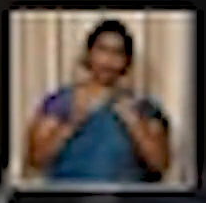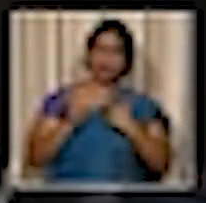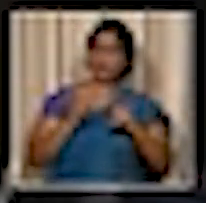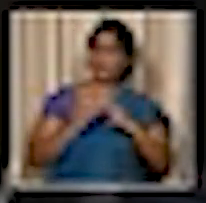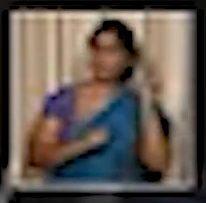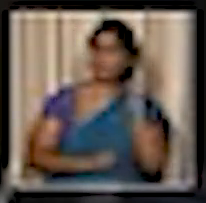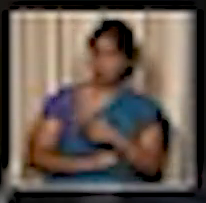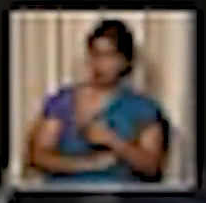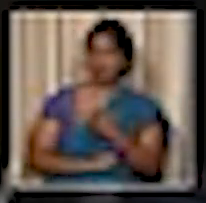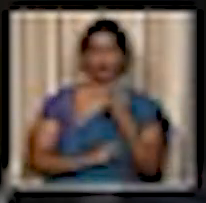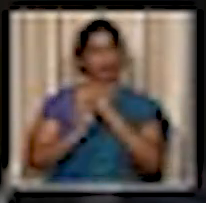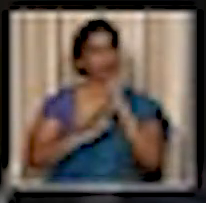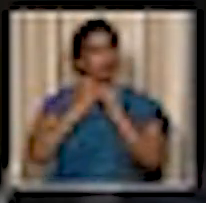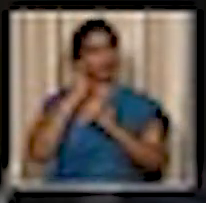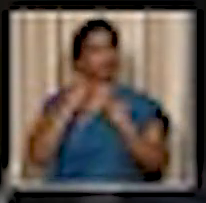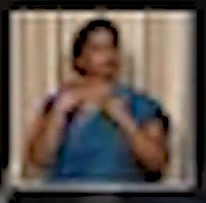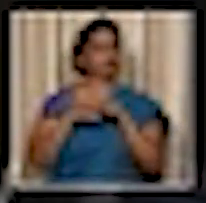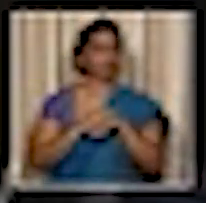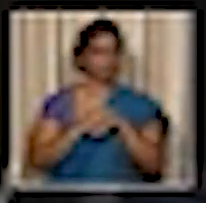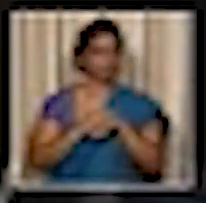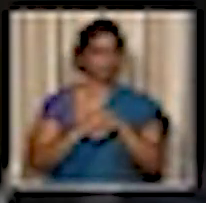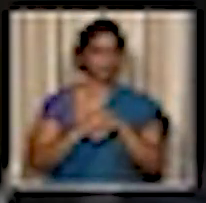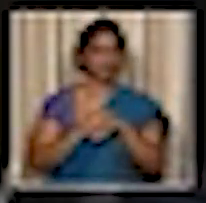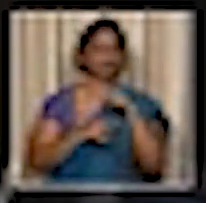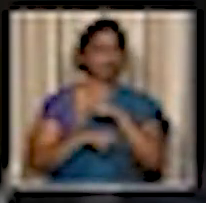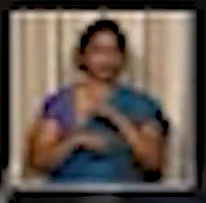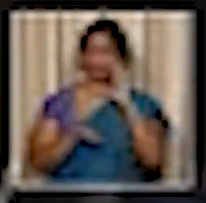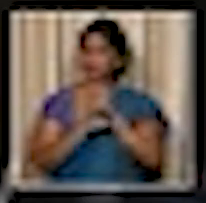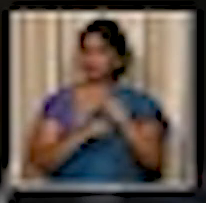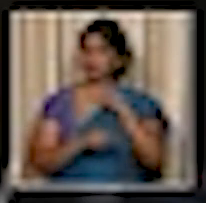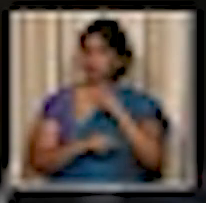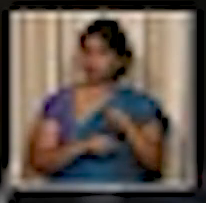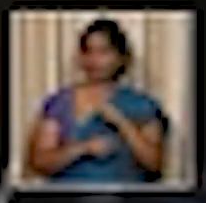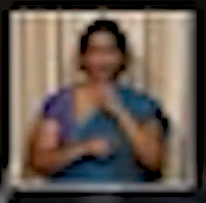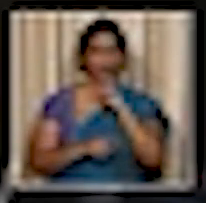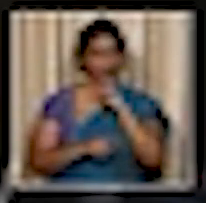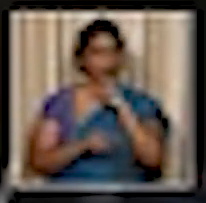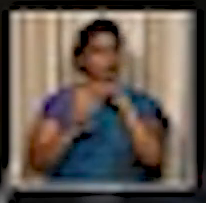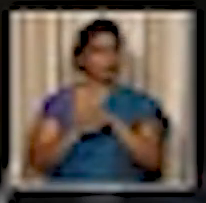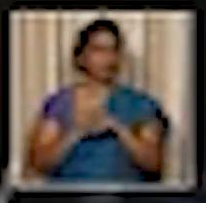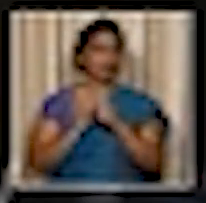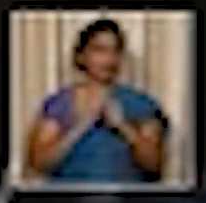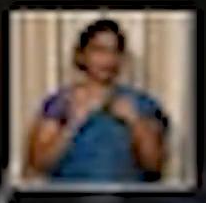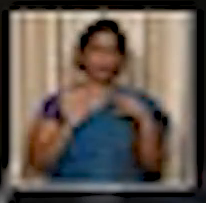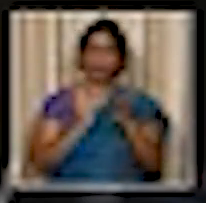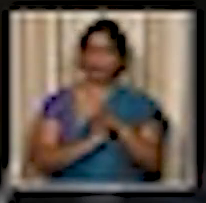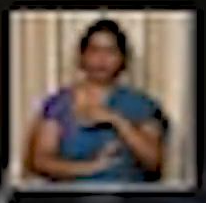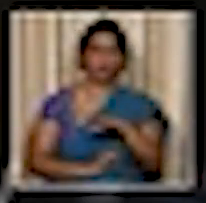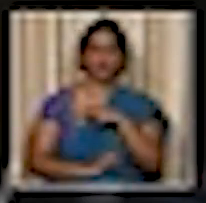දඩයකට හෝ ඊ දෙකටම යටත් වන්නේය. ඉහත ප්‍රකාශය නිකුත් කර ඇත්තේ අධිකරණමය විෂයපතේ කොටසක් ලෙස